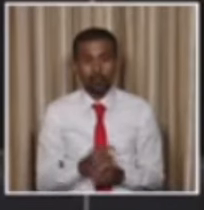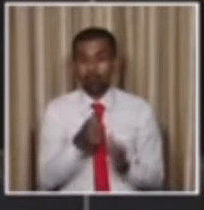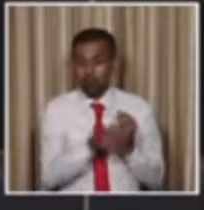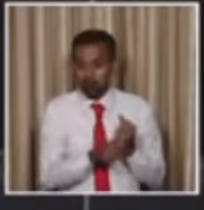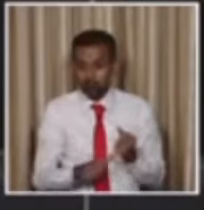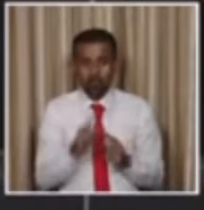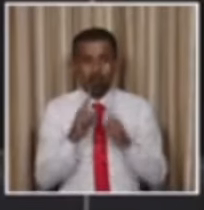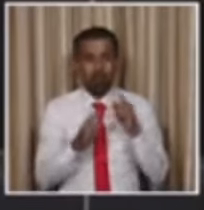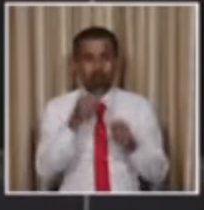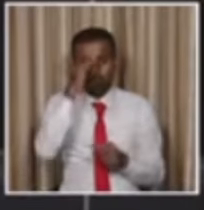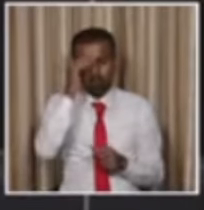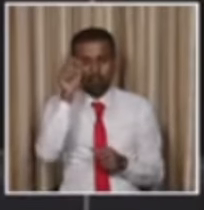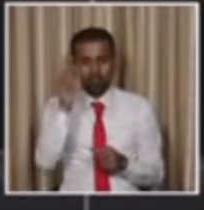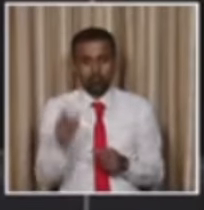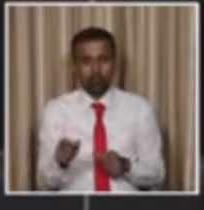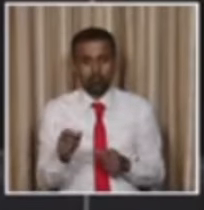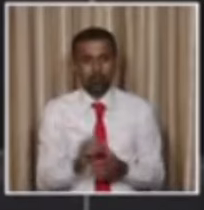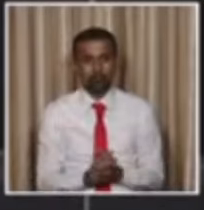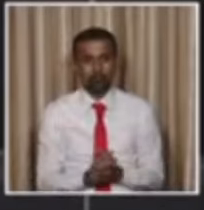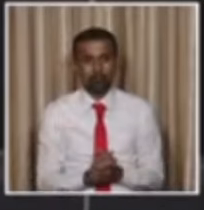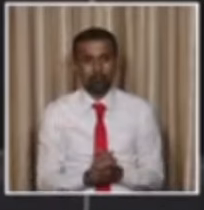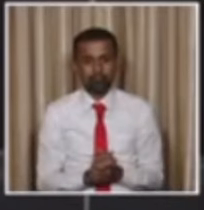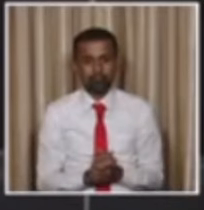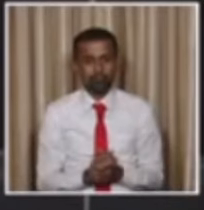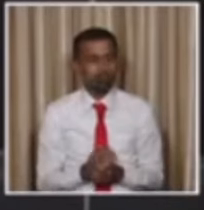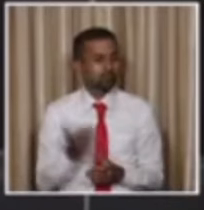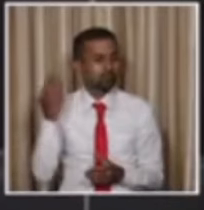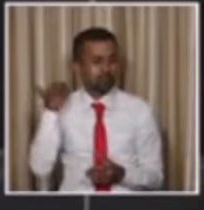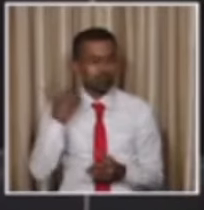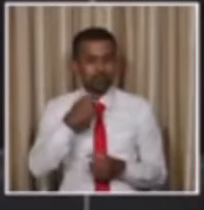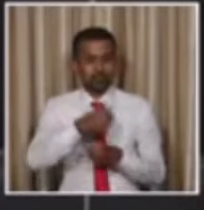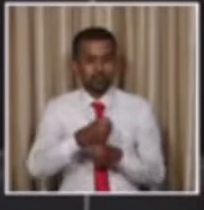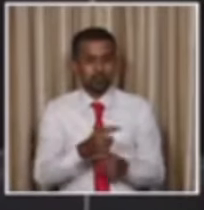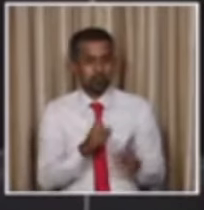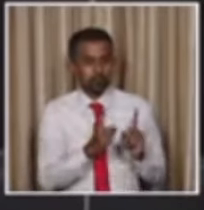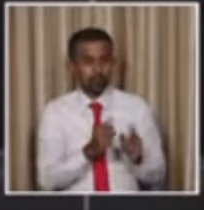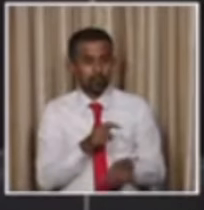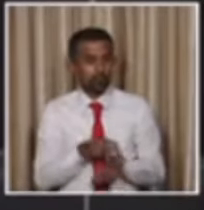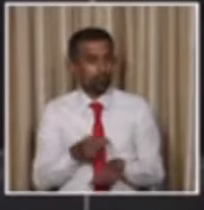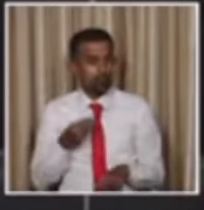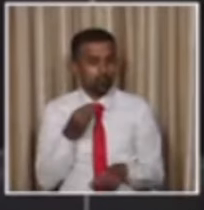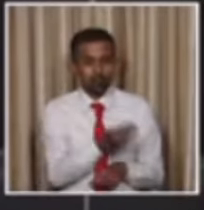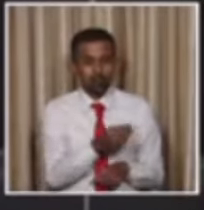නියෝජනය කරපු කතානායකවරයෙක්. ඔව් කවදාවත් ආණ්ඩුවට පමණක් ඉඩ දීලා